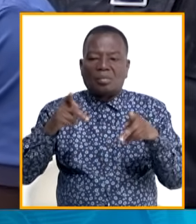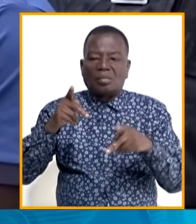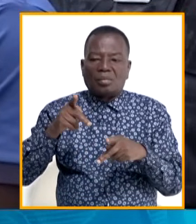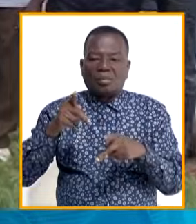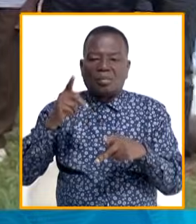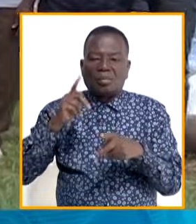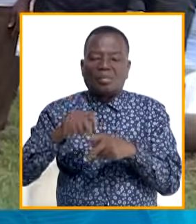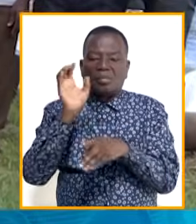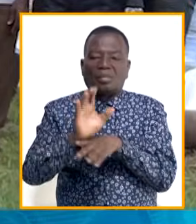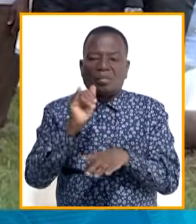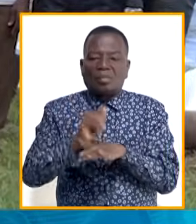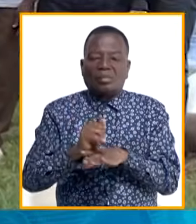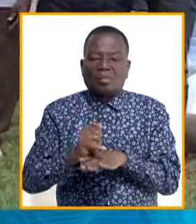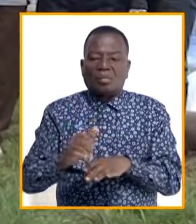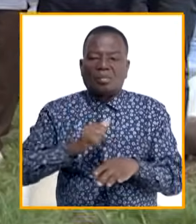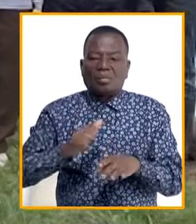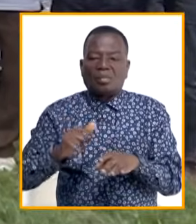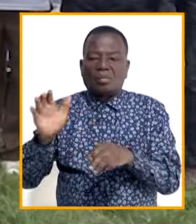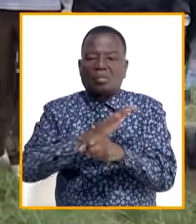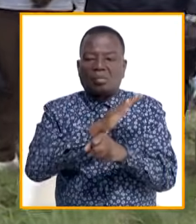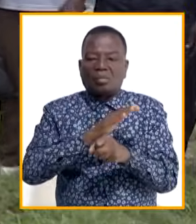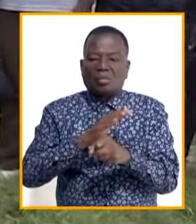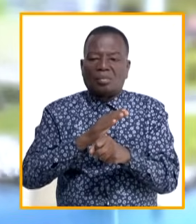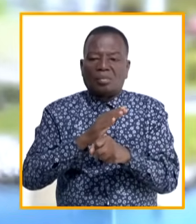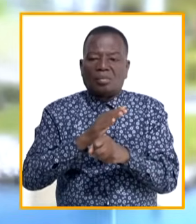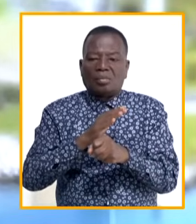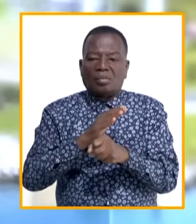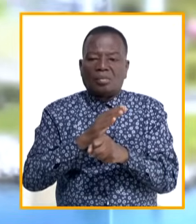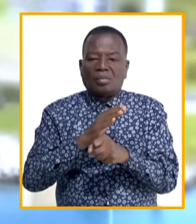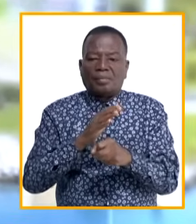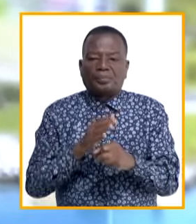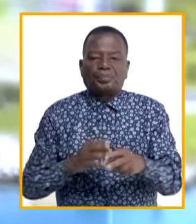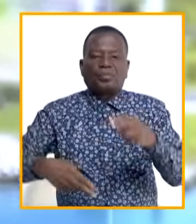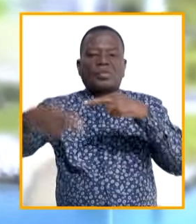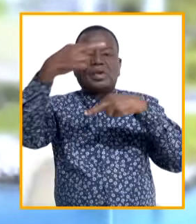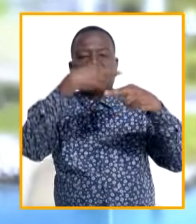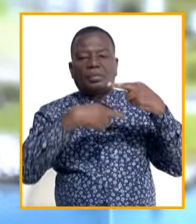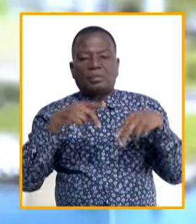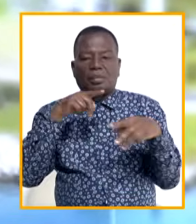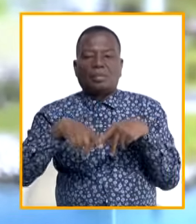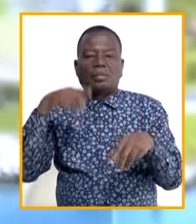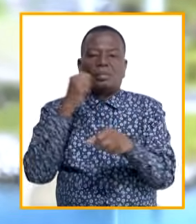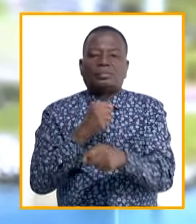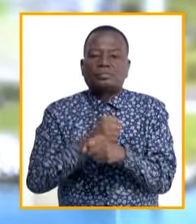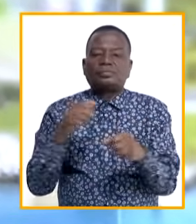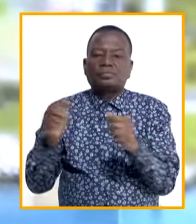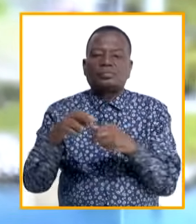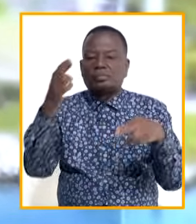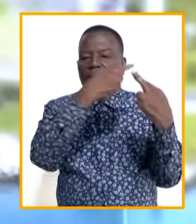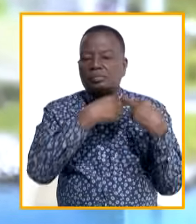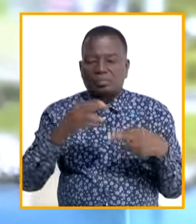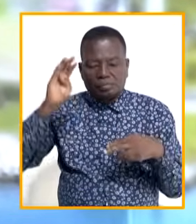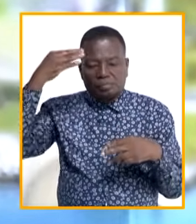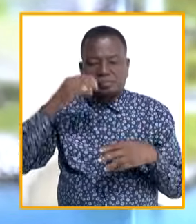terme à la Côte d'Ivoire de s'autosuffire en ressources halieutiques. Retour à Abidjan avec des responsables du ministère